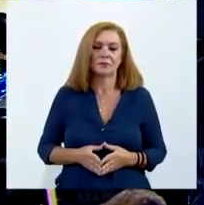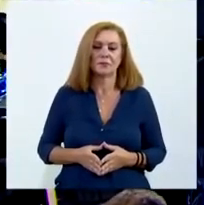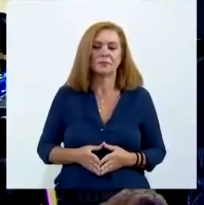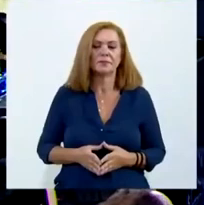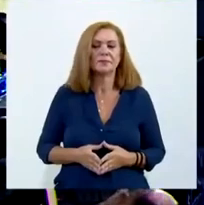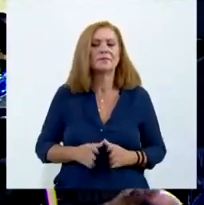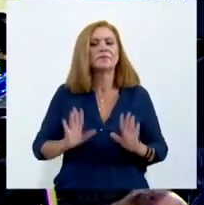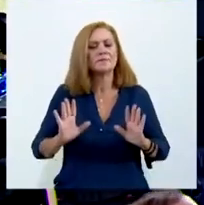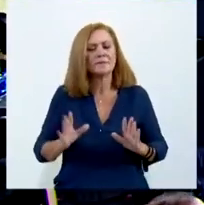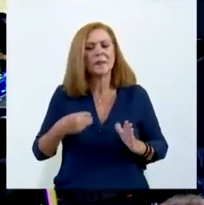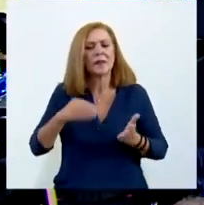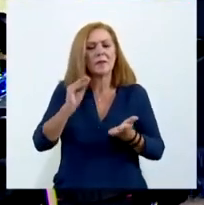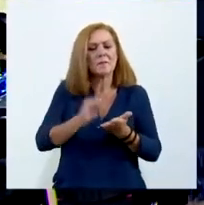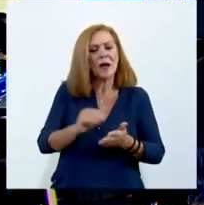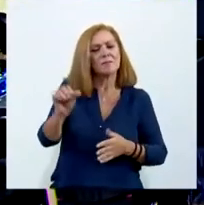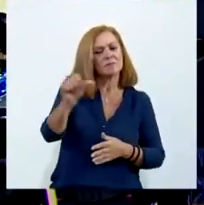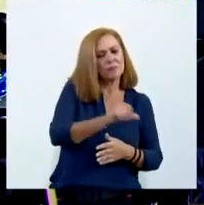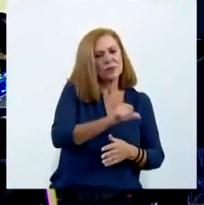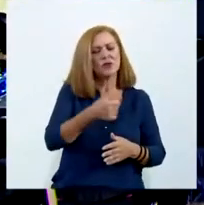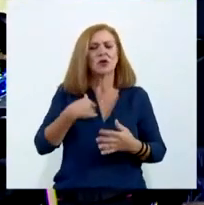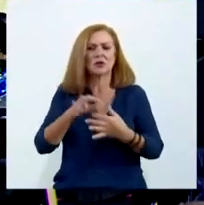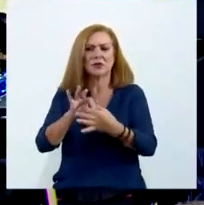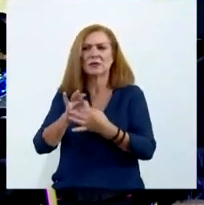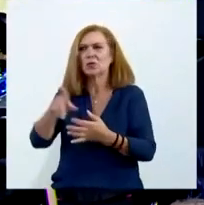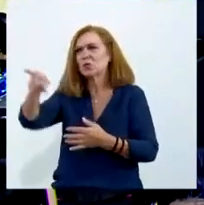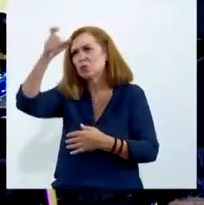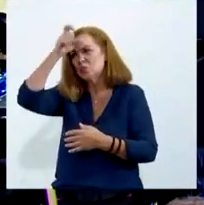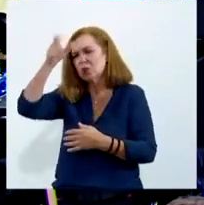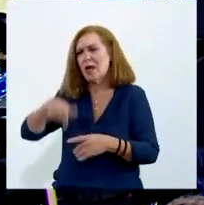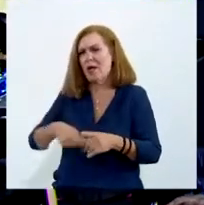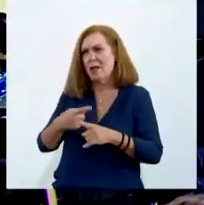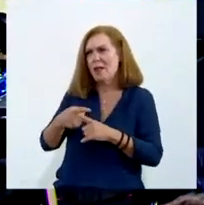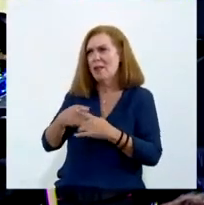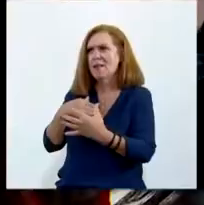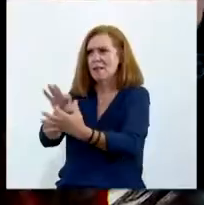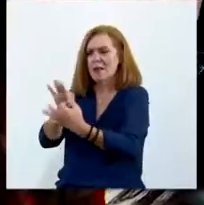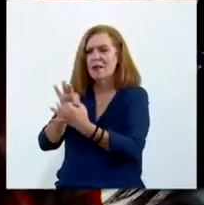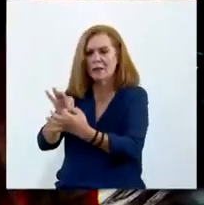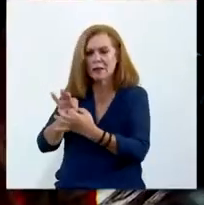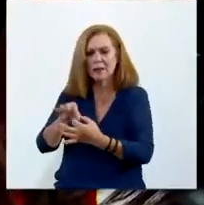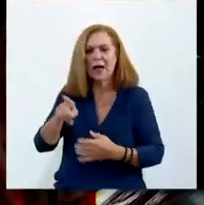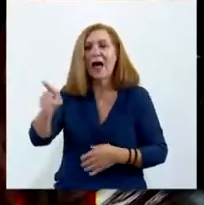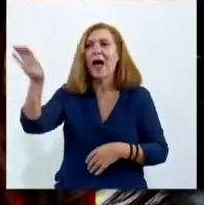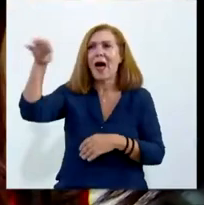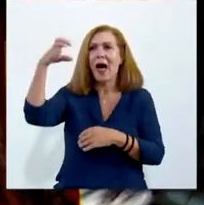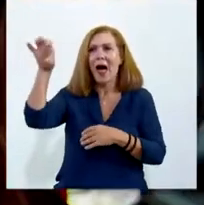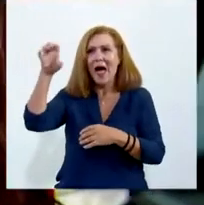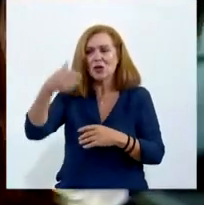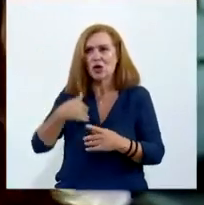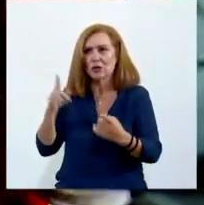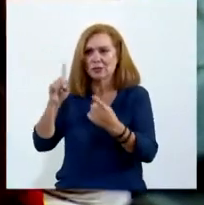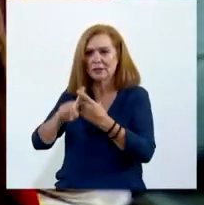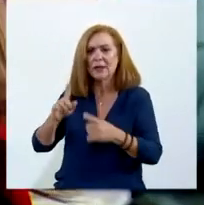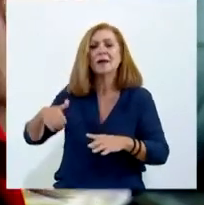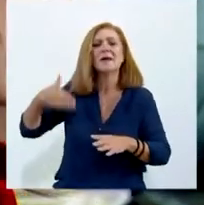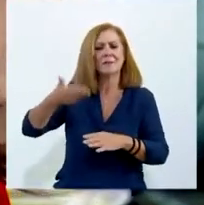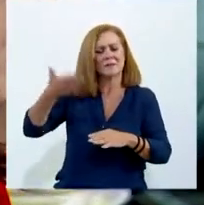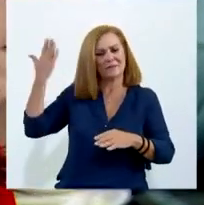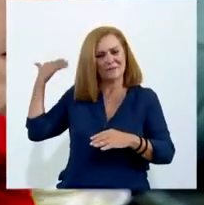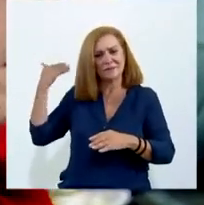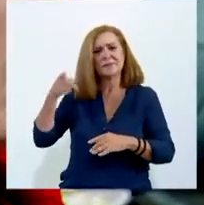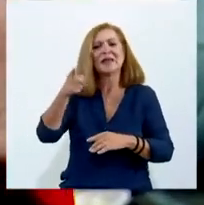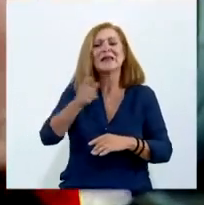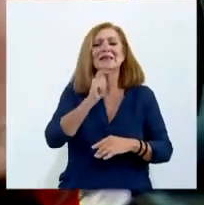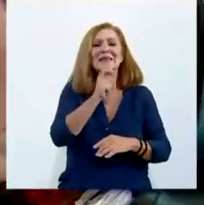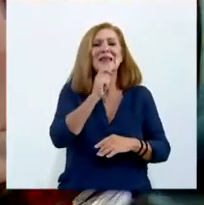Επιτρέψτε μου να σας ξαναπάω λίγο στα ελληνοτουρκικά. Μετά τη συνάντησή σας με τον Πρόεδρο Ερντογάν στο Vilnius, είχατε παραχωρήσει μια συνέντευξη